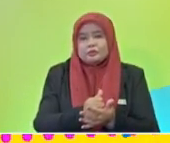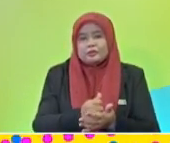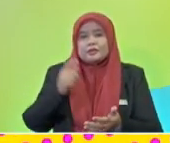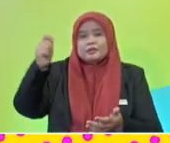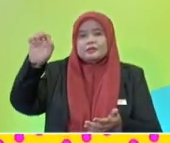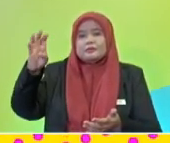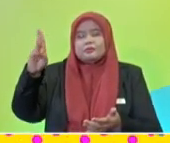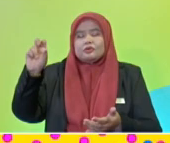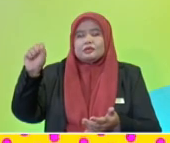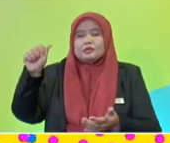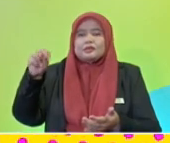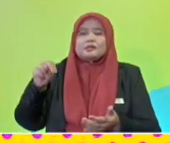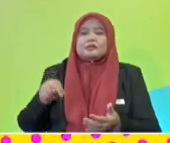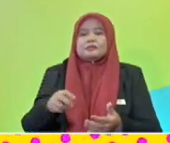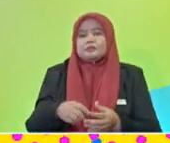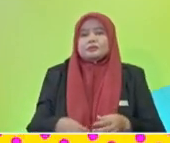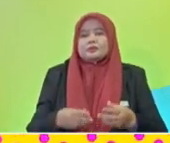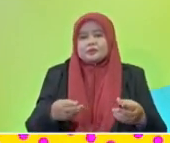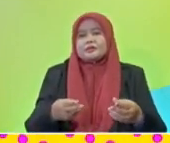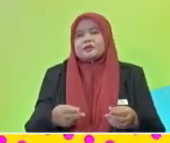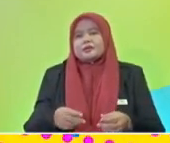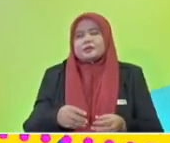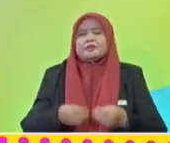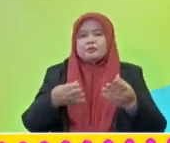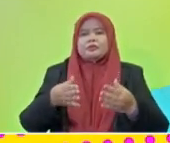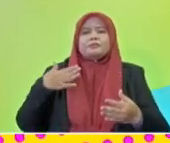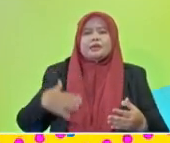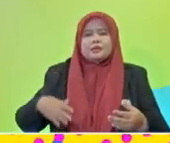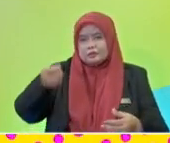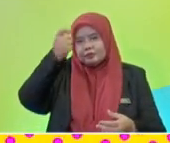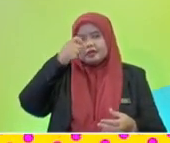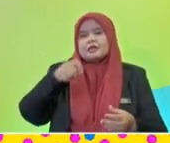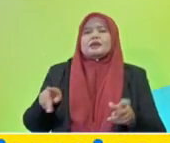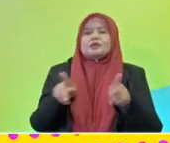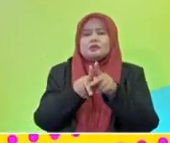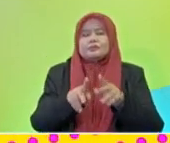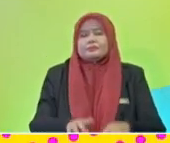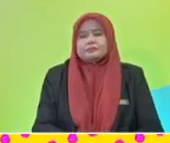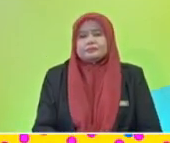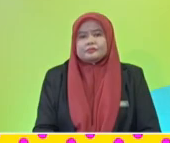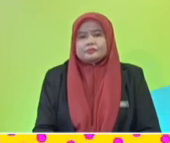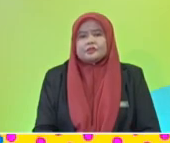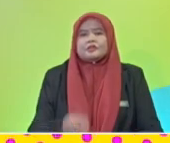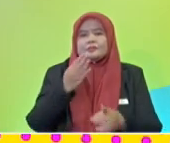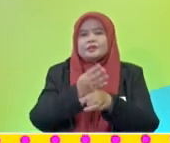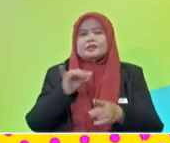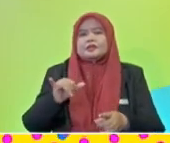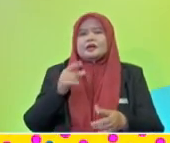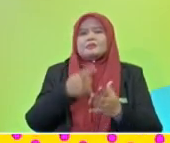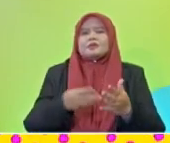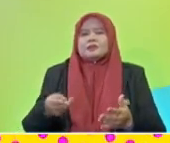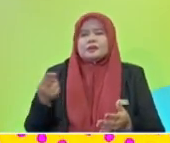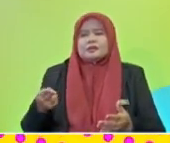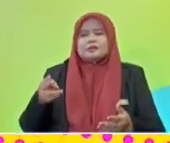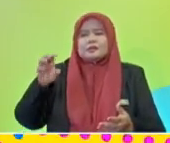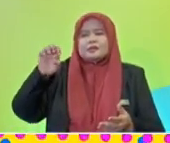eksklusif seperti kemajti beg topi dan kasut Ha tahniah adik Iman sebenarnya ha apa barangan eksklusif